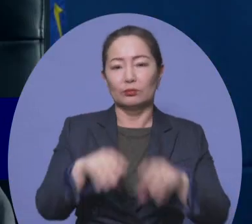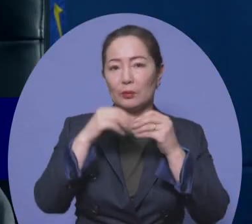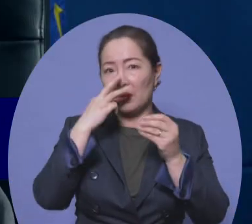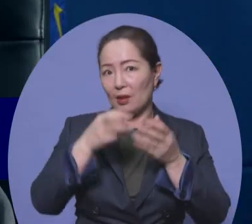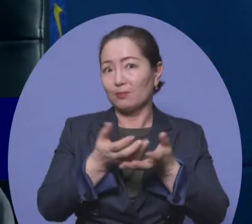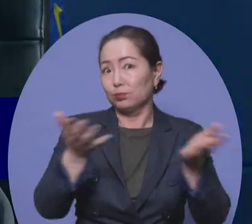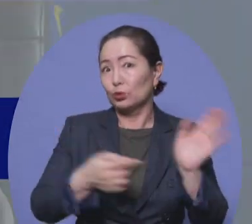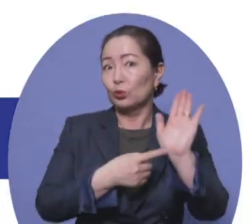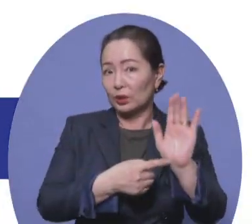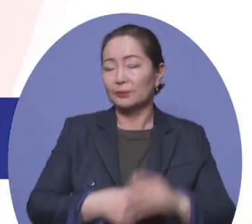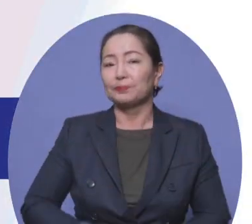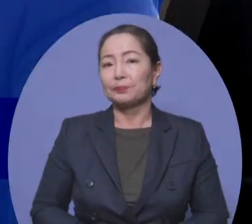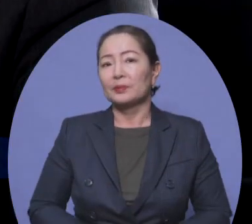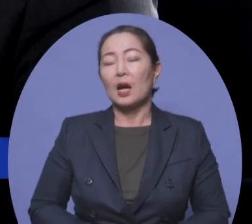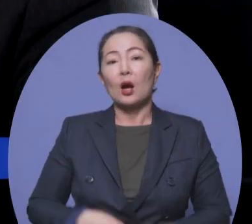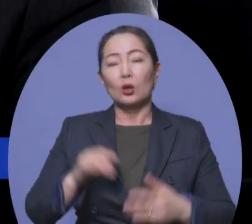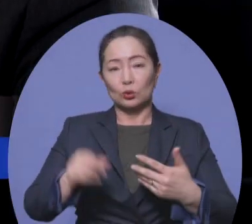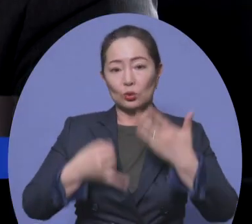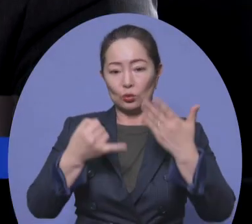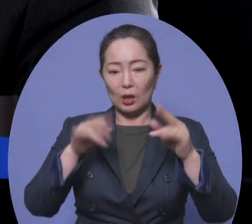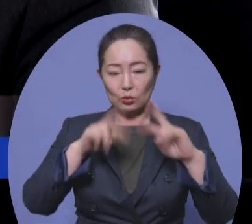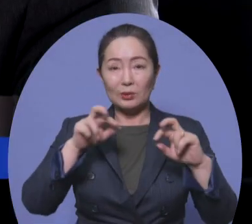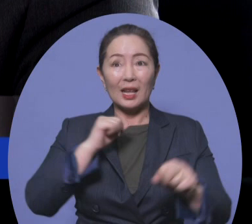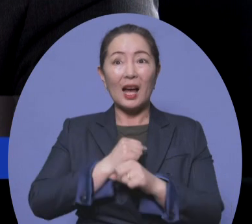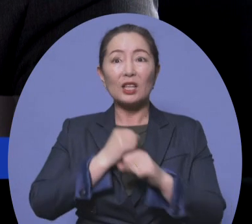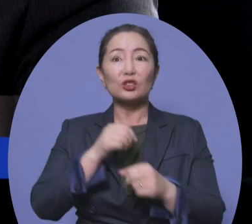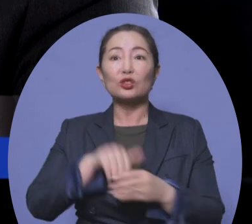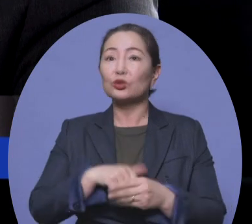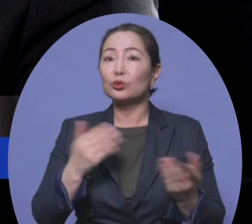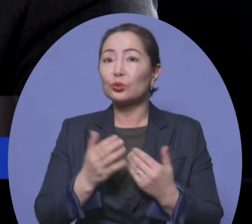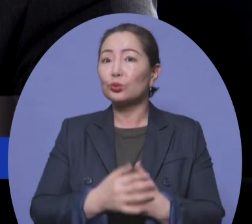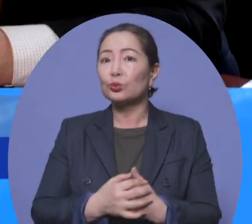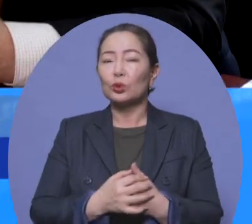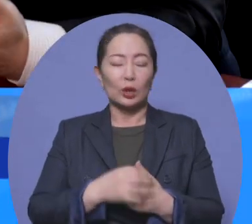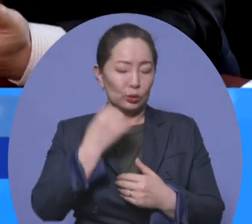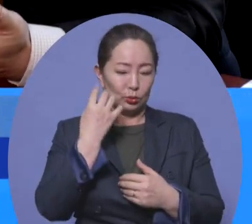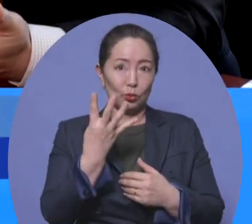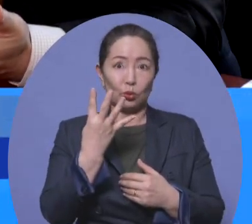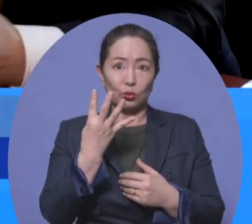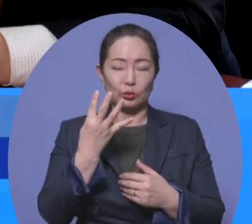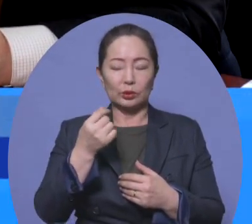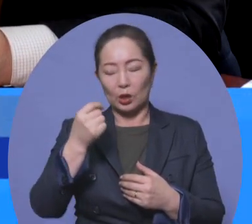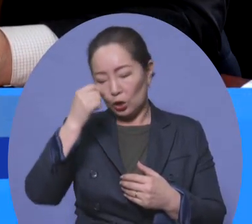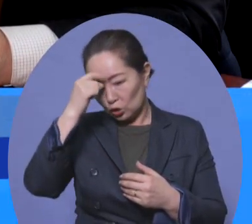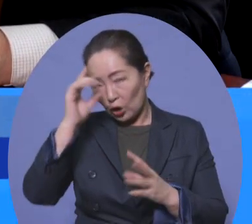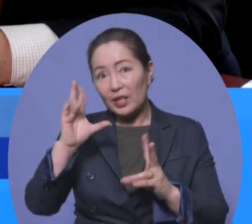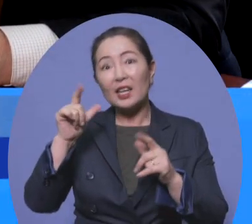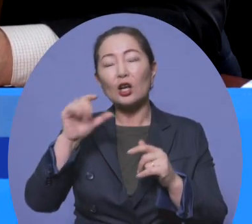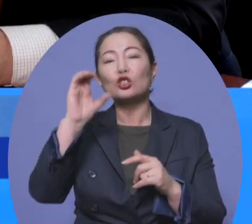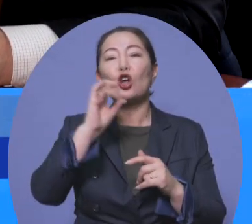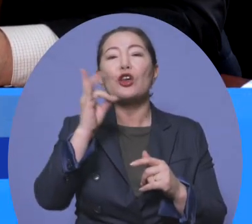дэлгэрэнгүй мэдээллийг хүргэе. Энэ 6 судалгааны ажил бол 4 нь яг соёлын гэрэлүүлэх